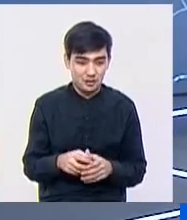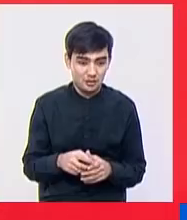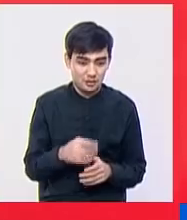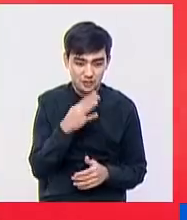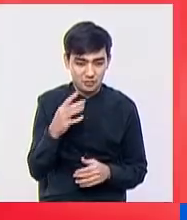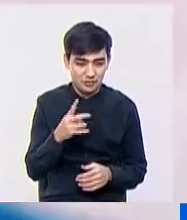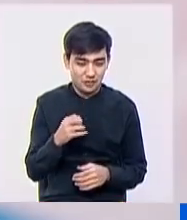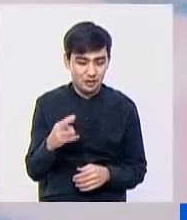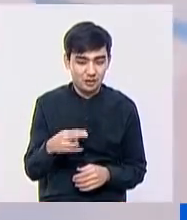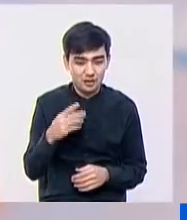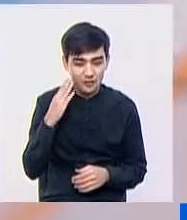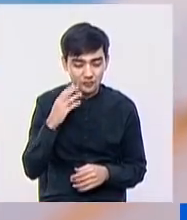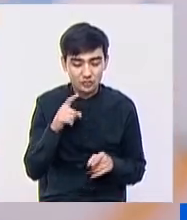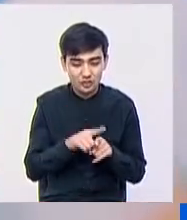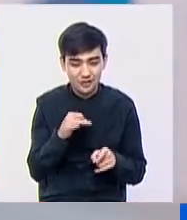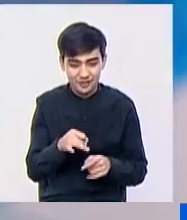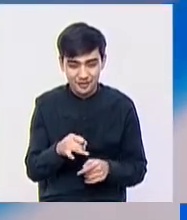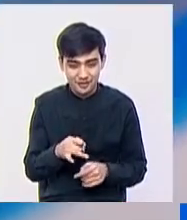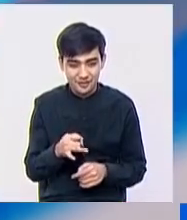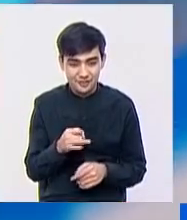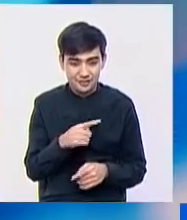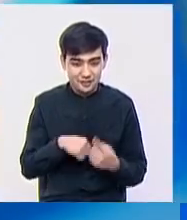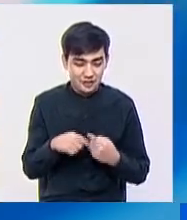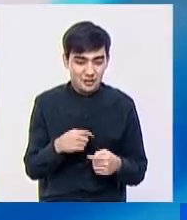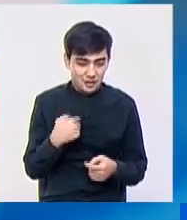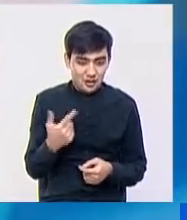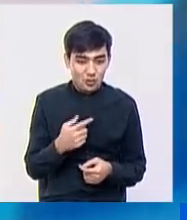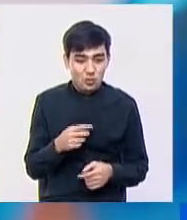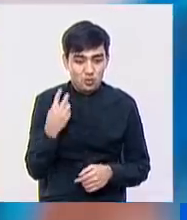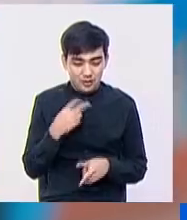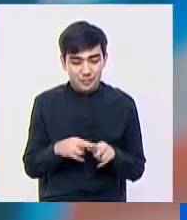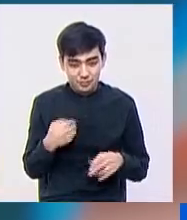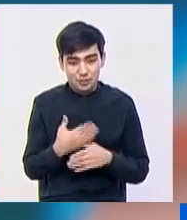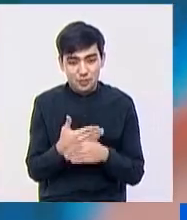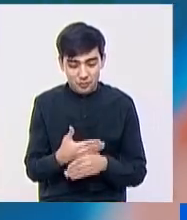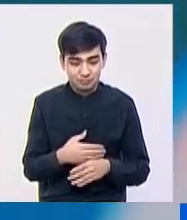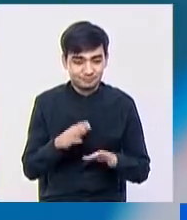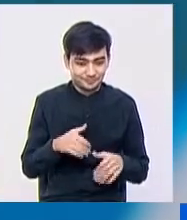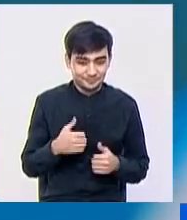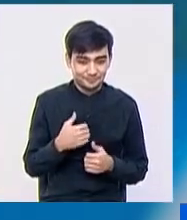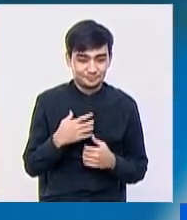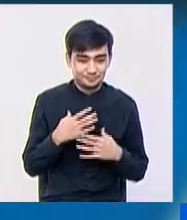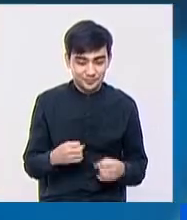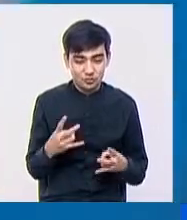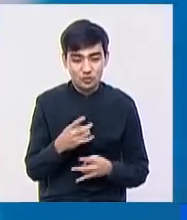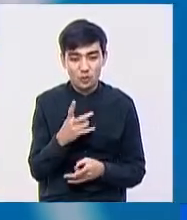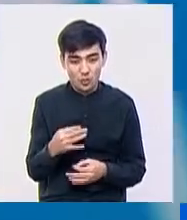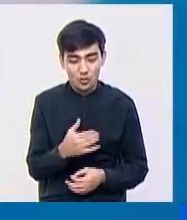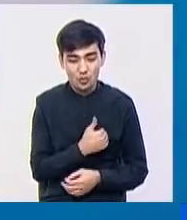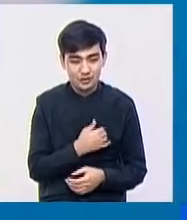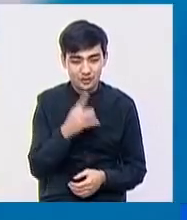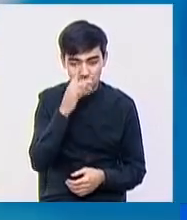головой. Я не знаю, это наш, наверное, гражданский долг рисковать и помогать, но все-таки хочется, чтобы